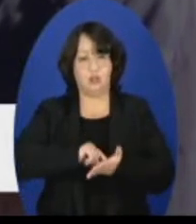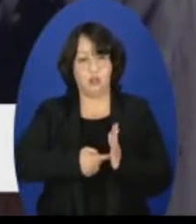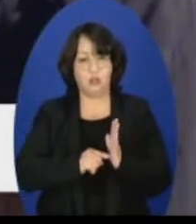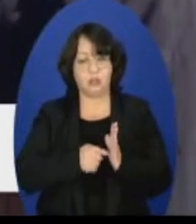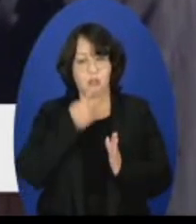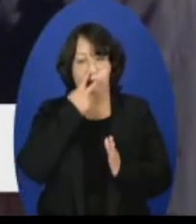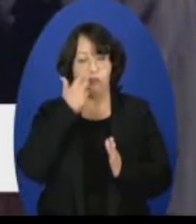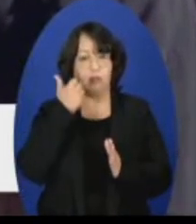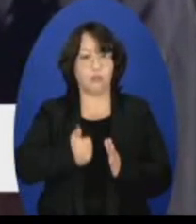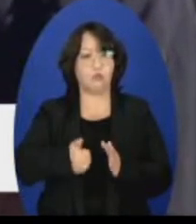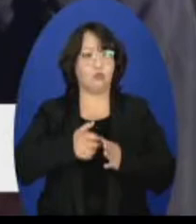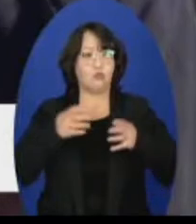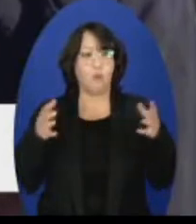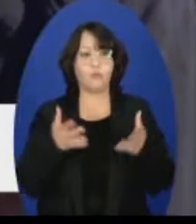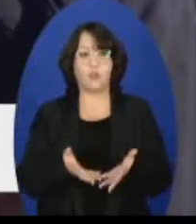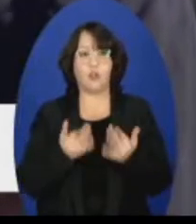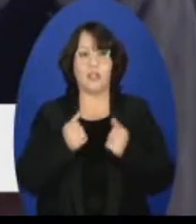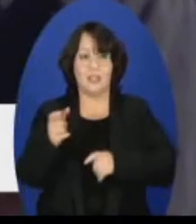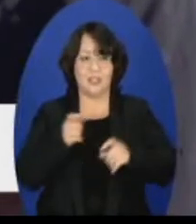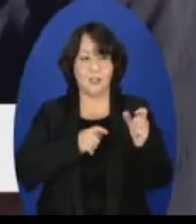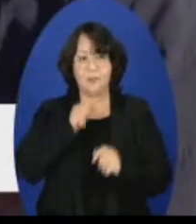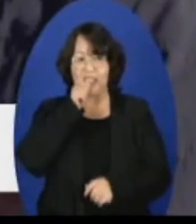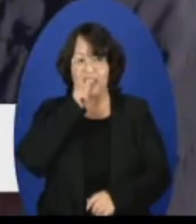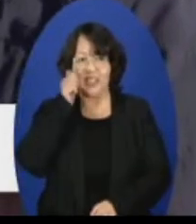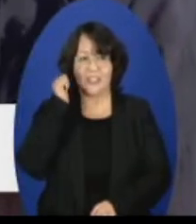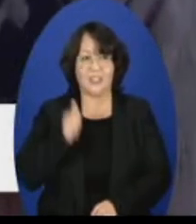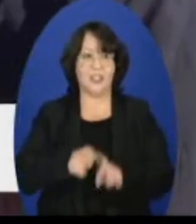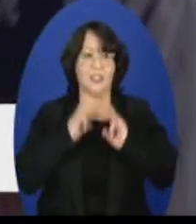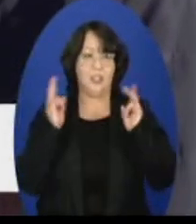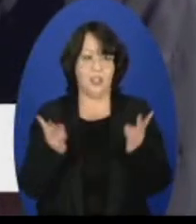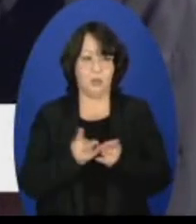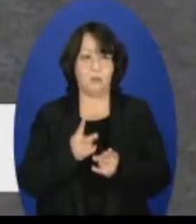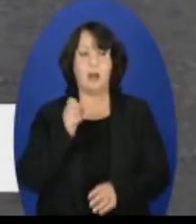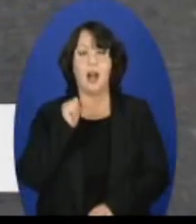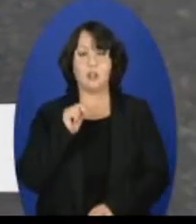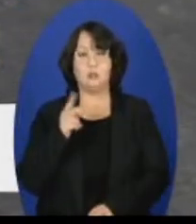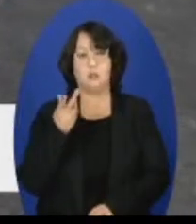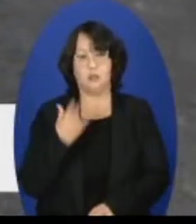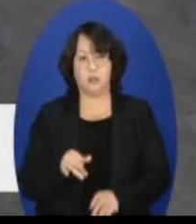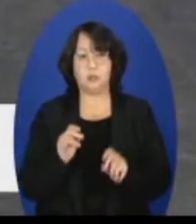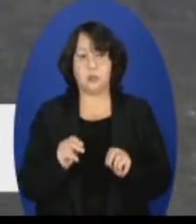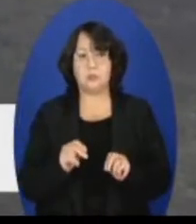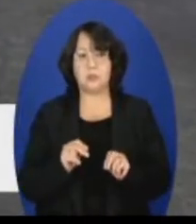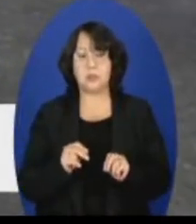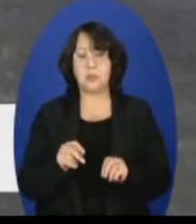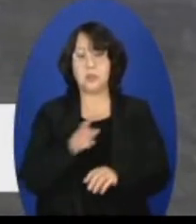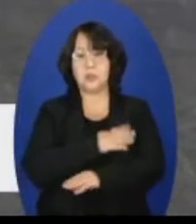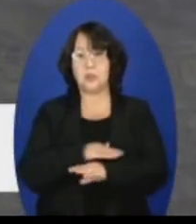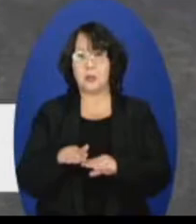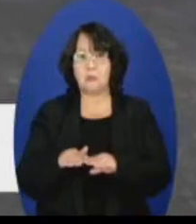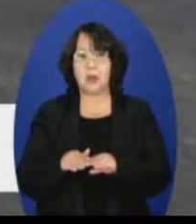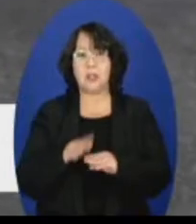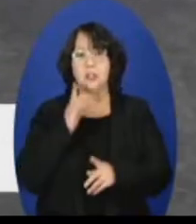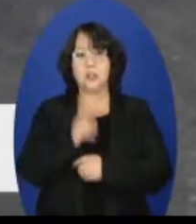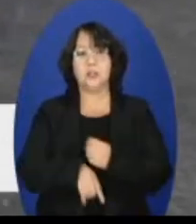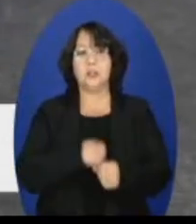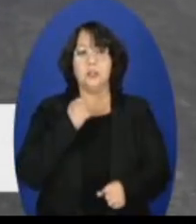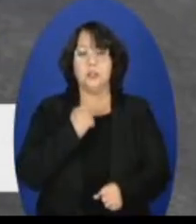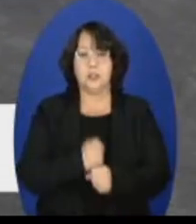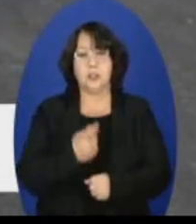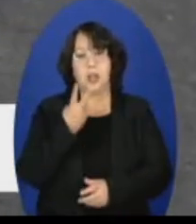юм бол энэ асар том тоо гарч ирж байгаа. Эдийн засгийн хэмнэлтийнхаа хувьд, нийгмийнхаа ач холбогдлынхаа хувьд. За энэ чиглэлийн замаар